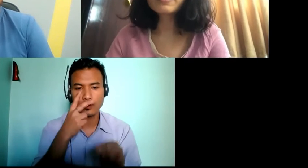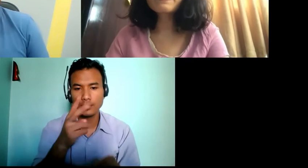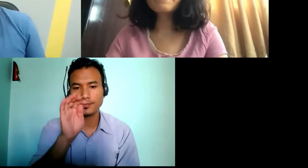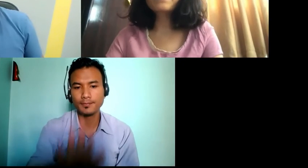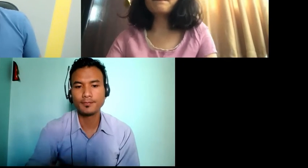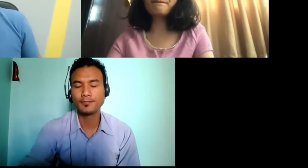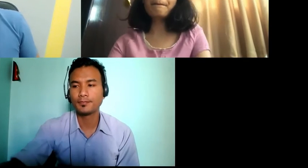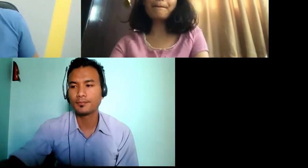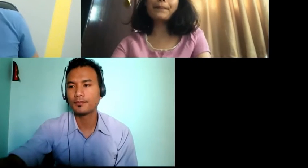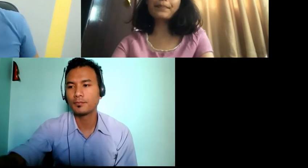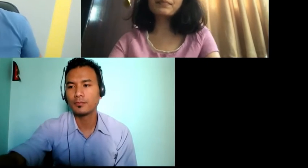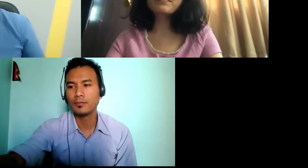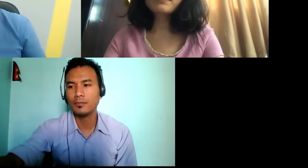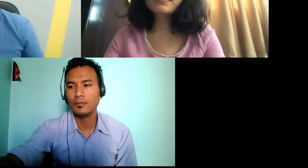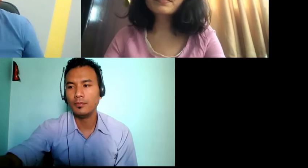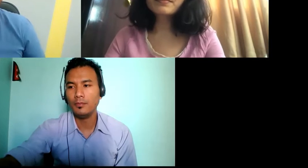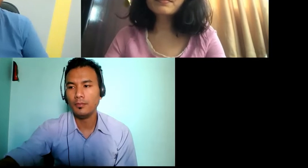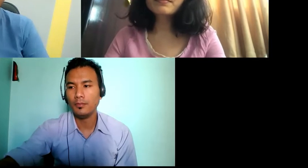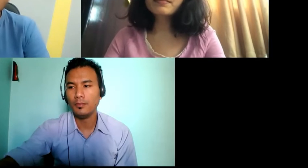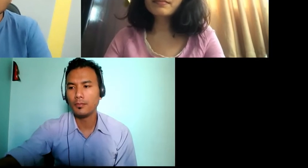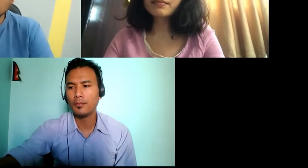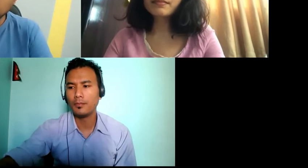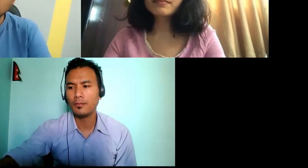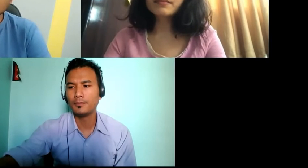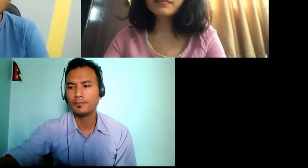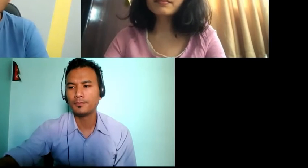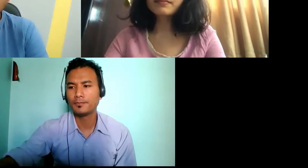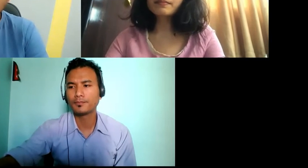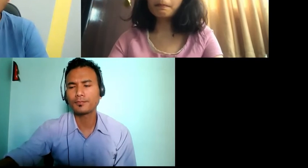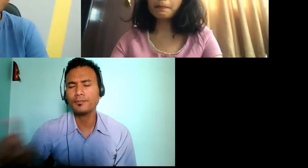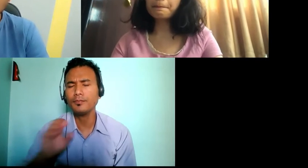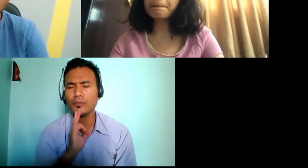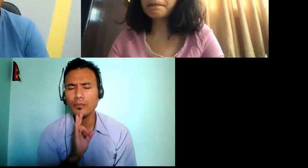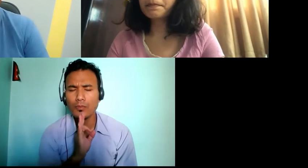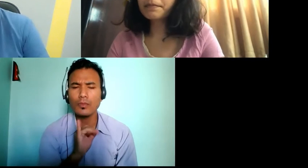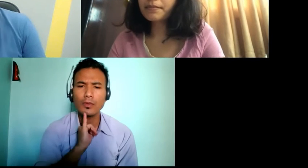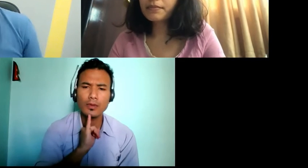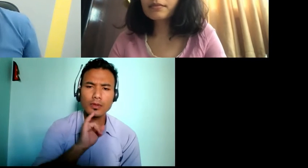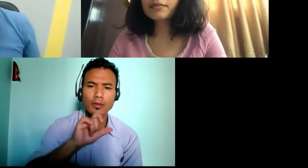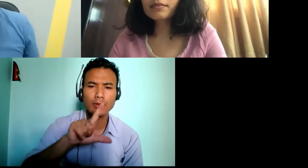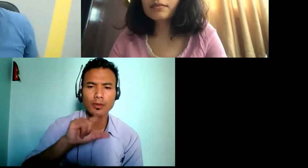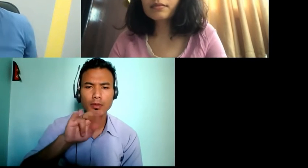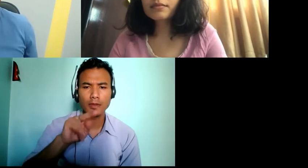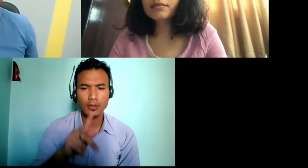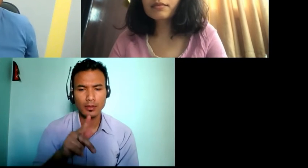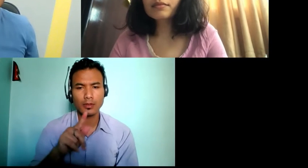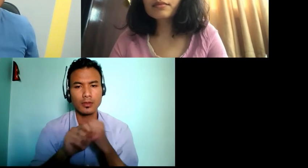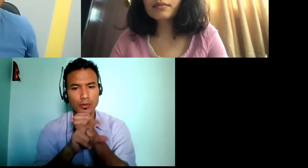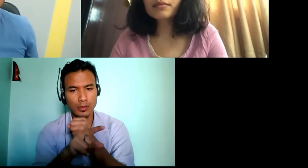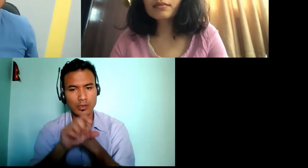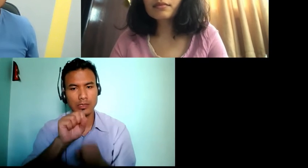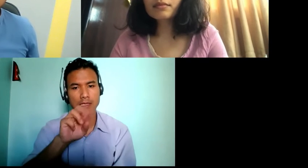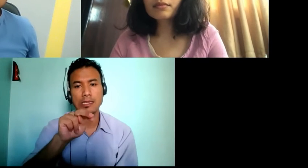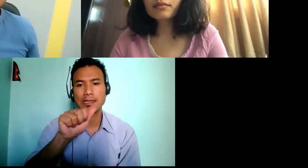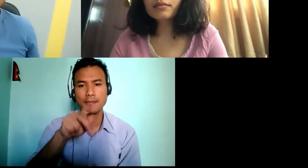हामीले. धेरै रोचक तथ्यहरू पनि भन्नुभएको छ. फेसबुक, इन्स्टाग्राम, लिङ्कडइन, स्न्यापच्याट, ट्विटर. अब यो